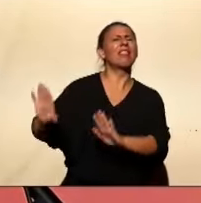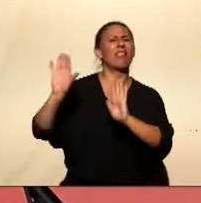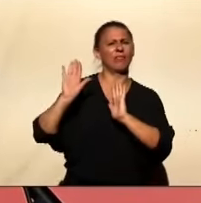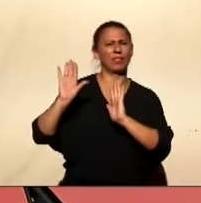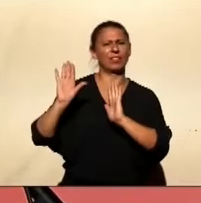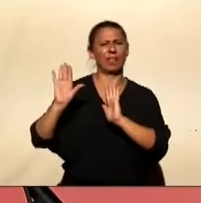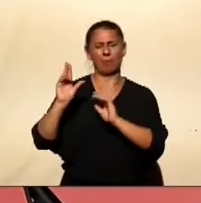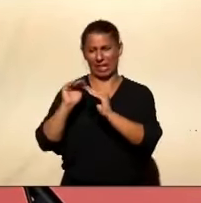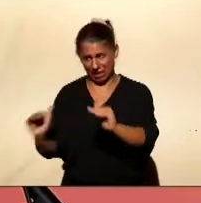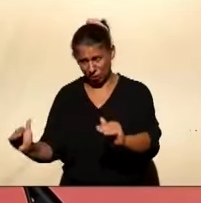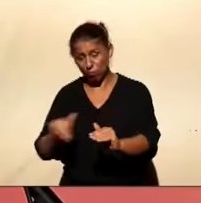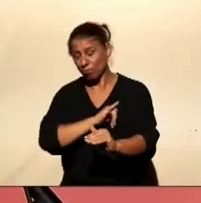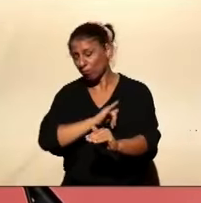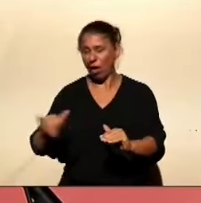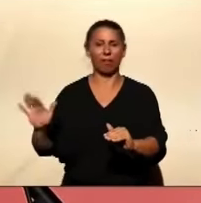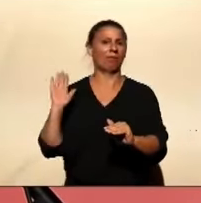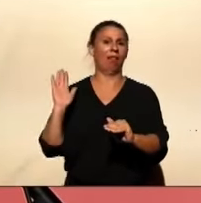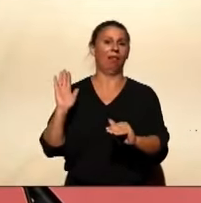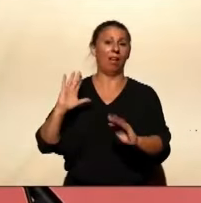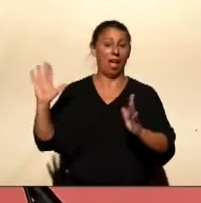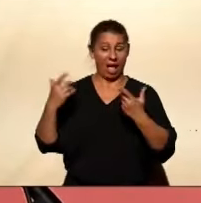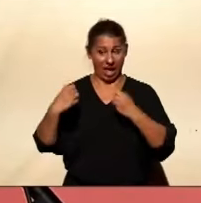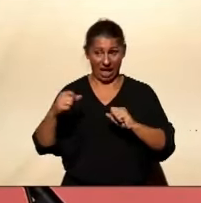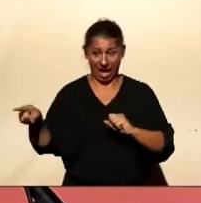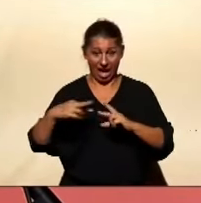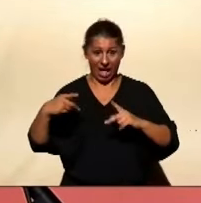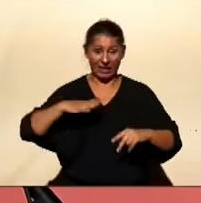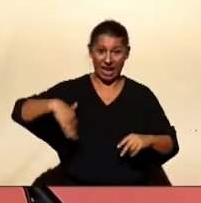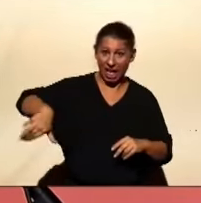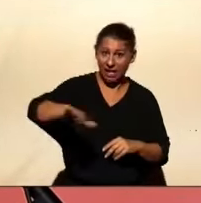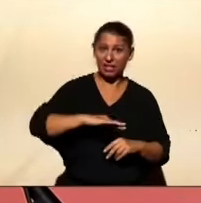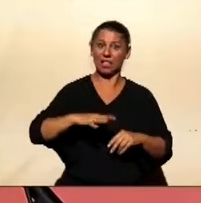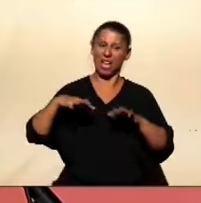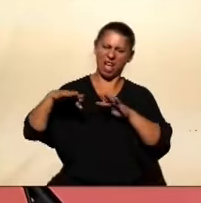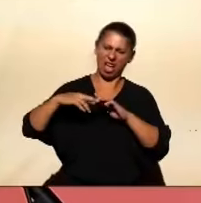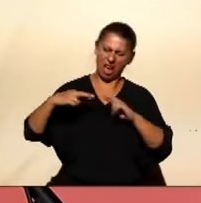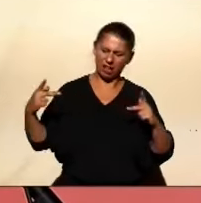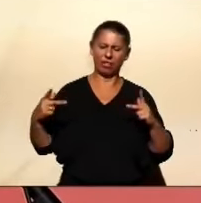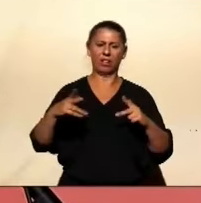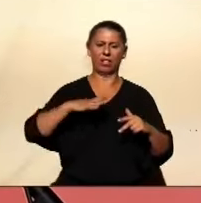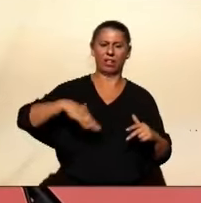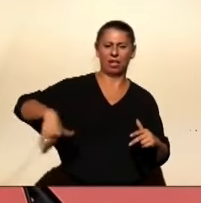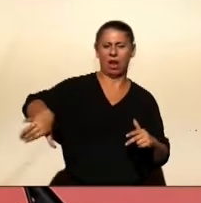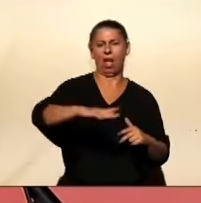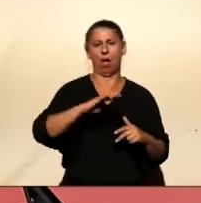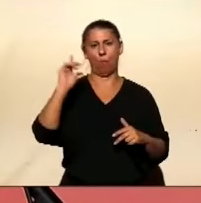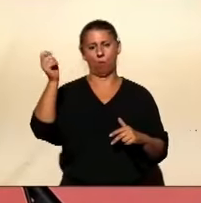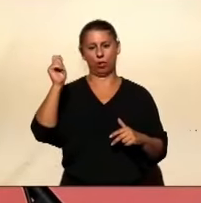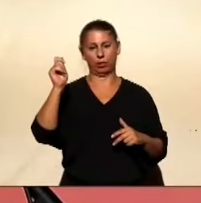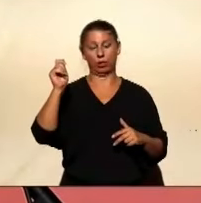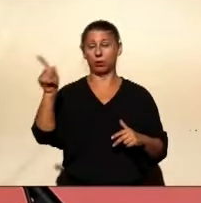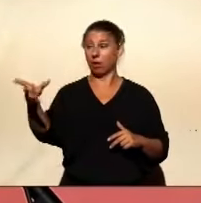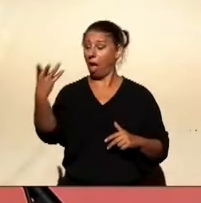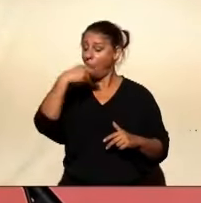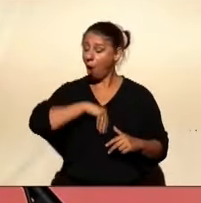σε χλωρό κλαρί όσο ασκείτε αντιλαϊκή, εχθρική για το λαό πολιτική.